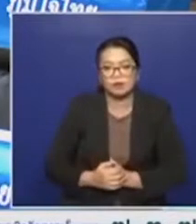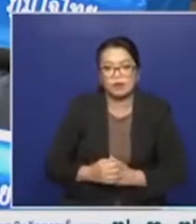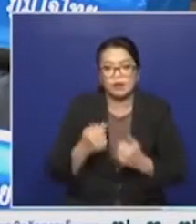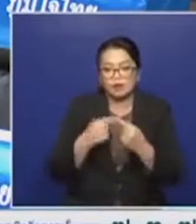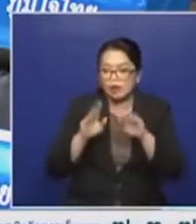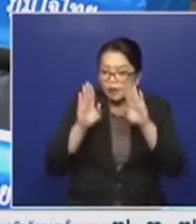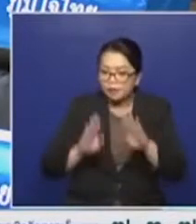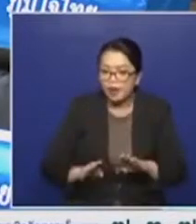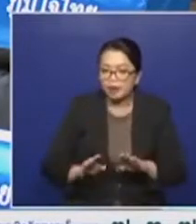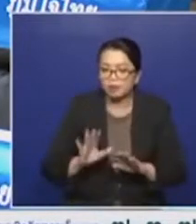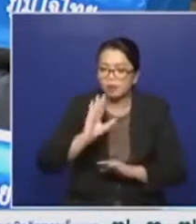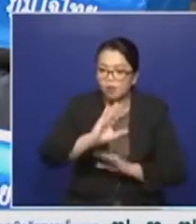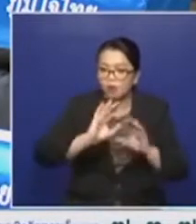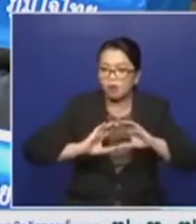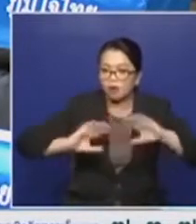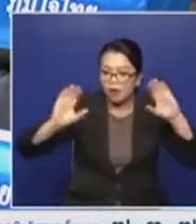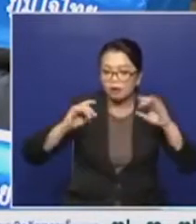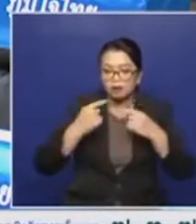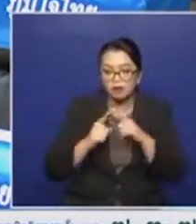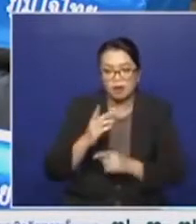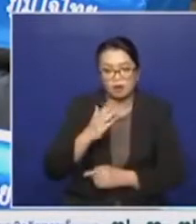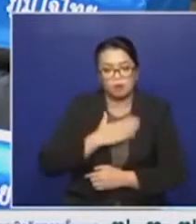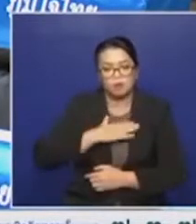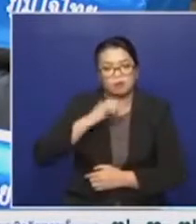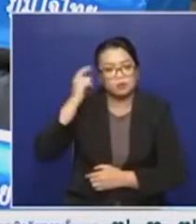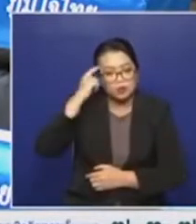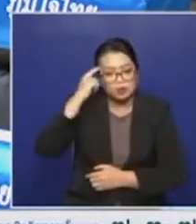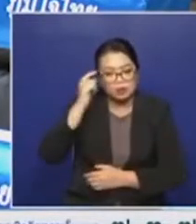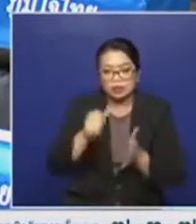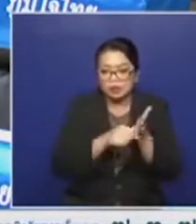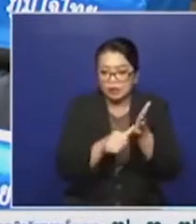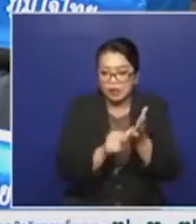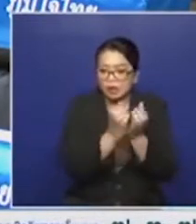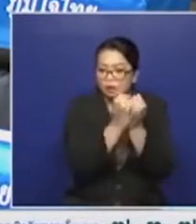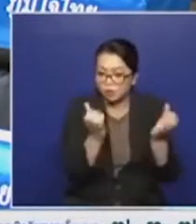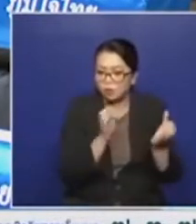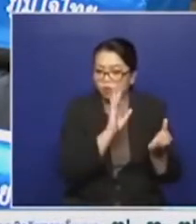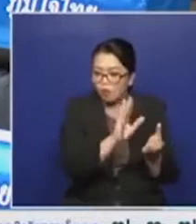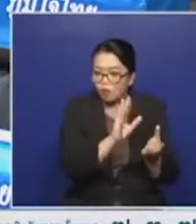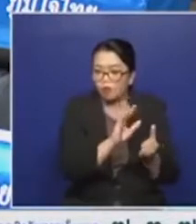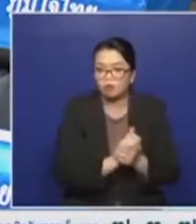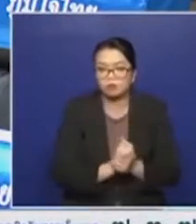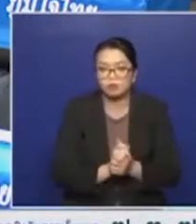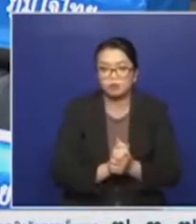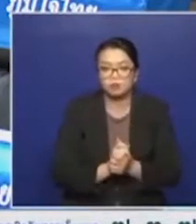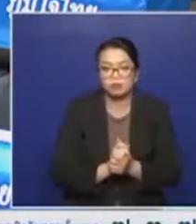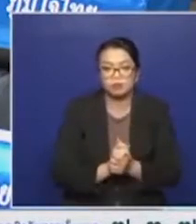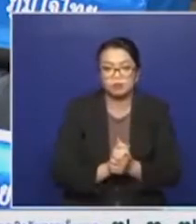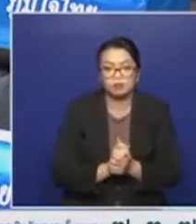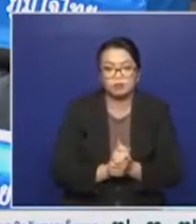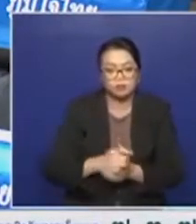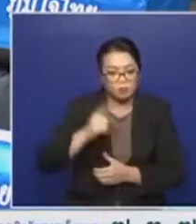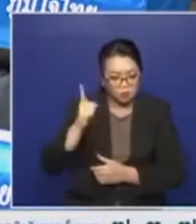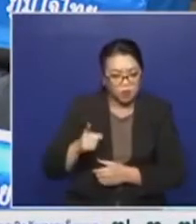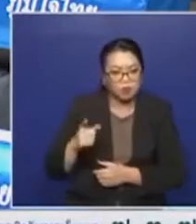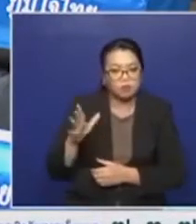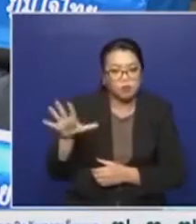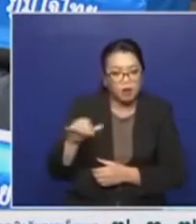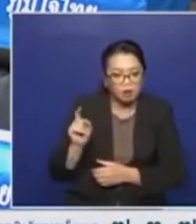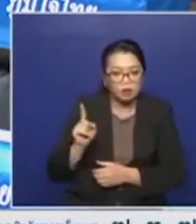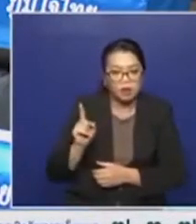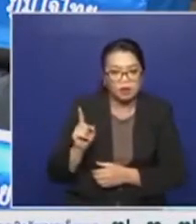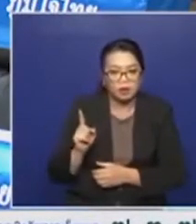รูปแบบของรักเสมอไปเพราะถึงอย่างไรการแก้ไขรัฐธรรมนูญหรือล่างและมูลในฉบับใหม่ยังต้องอยู่ภายใต้